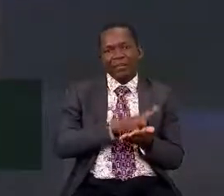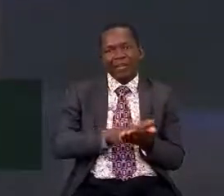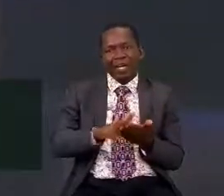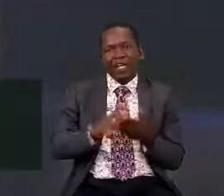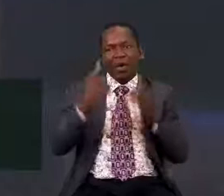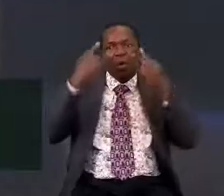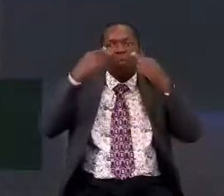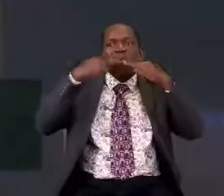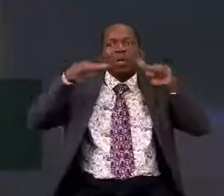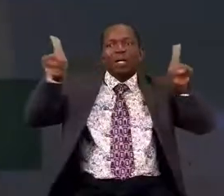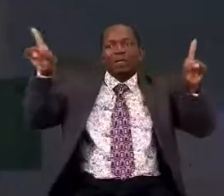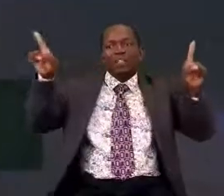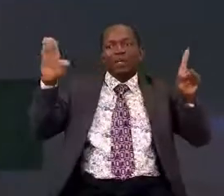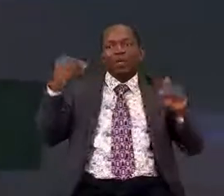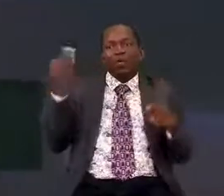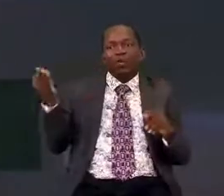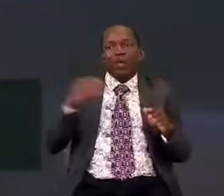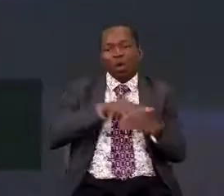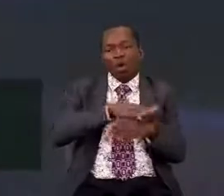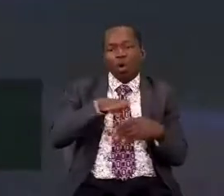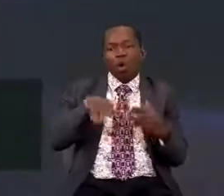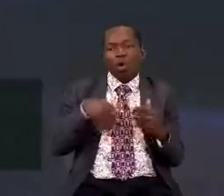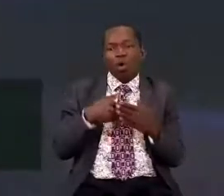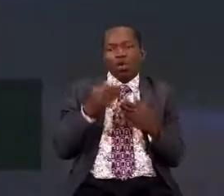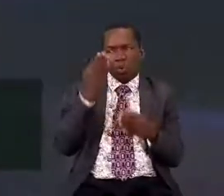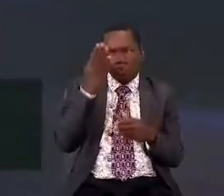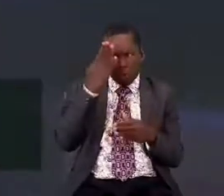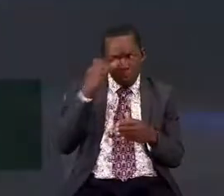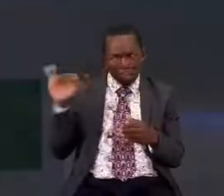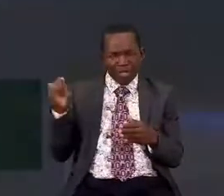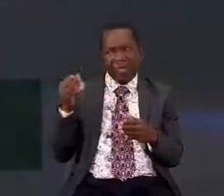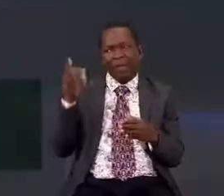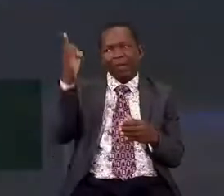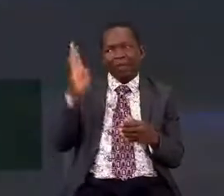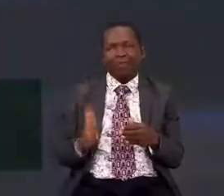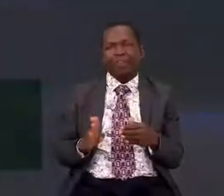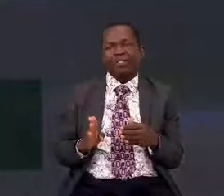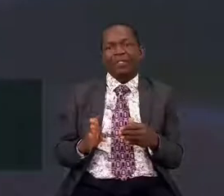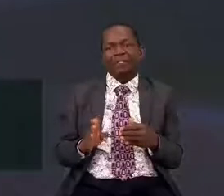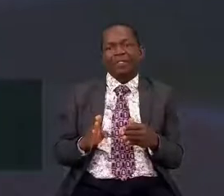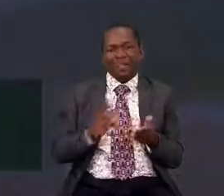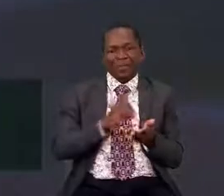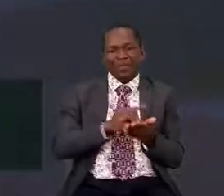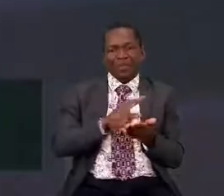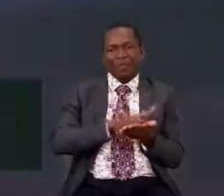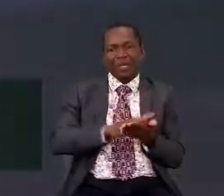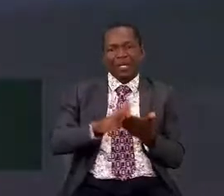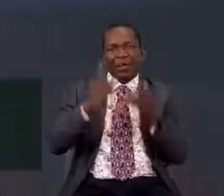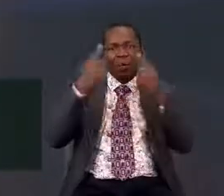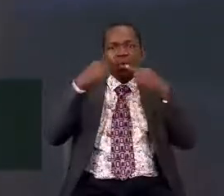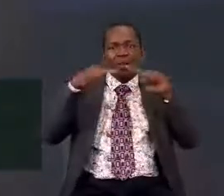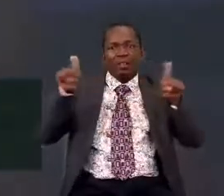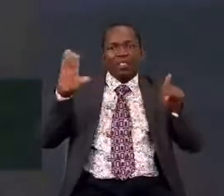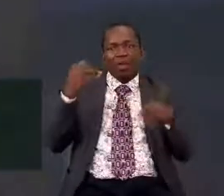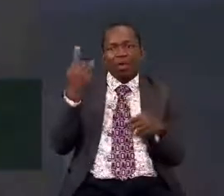connaît toutes choses, le Dieu qui voit toutes choses, le Dieu qui connaît la fin dès le commencement,